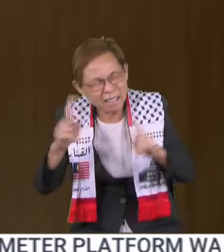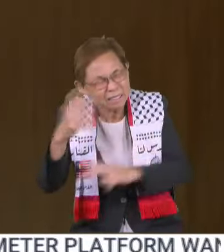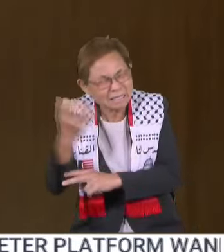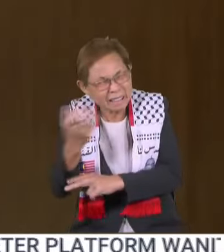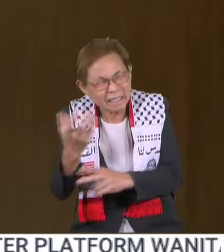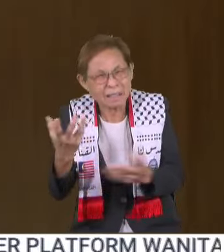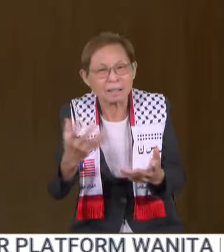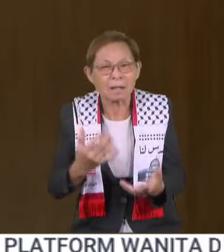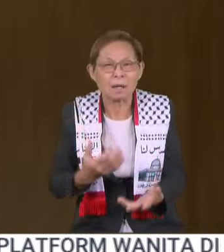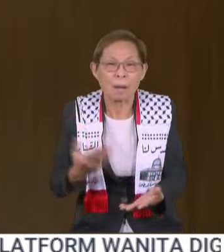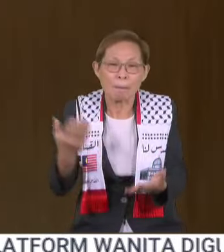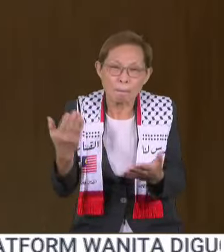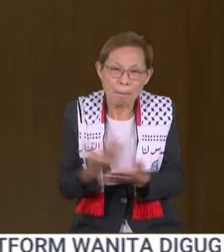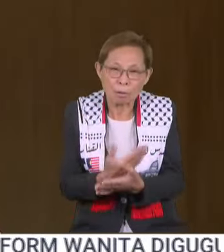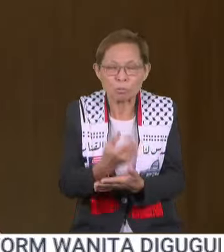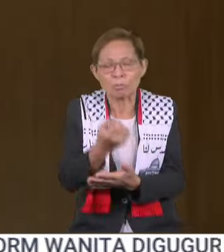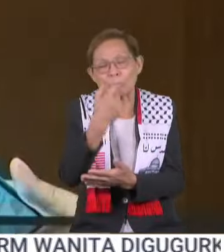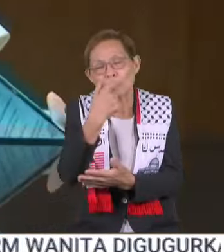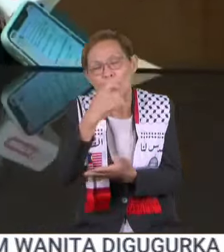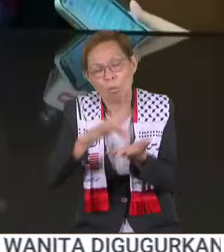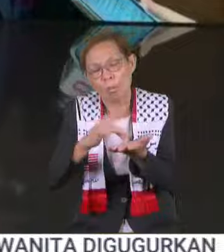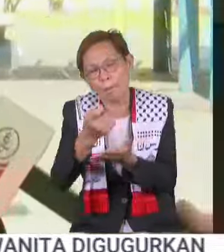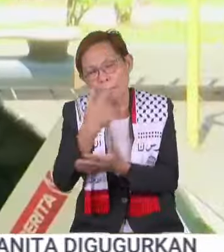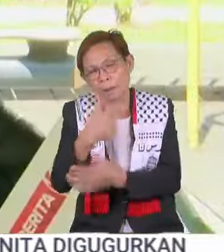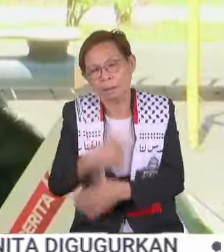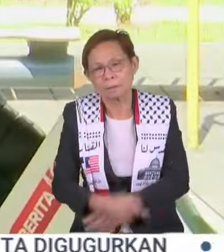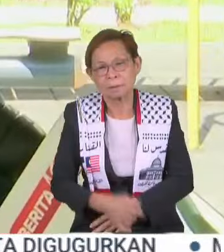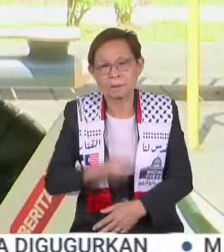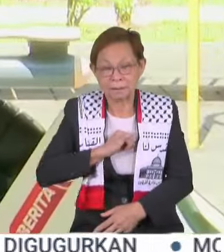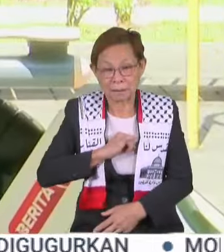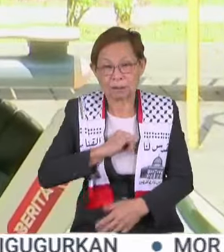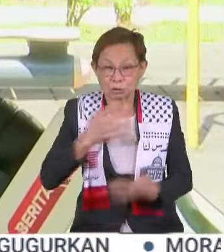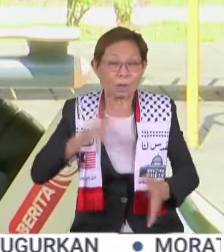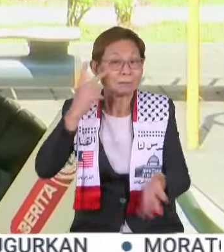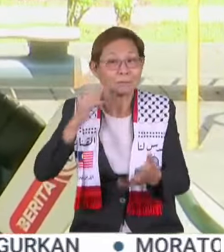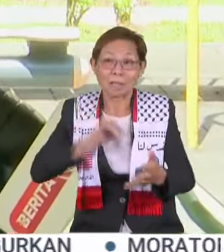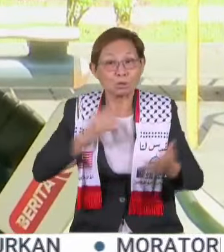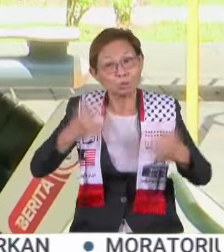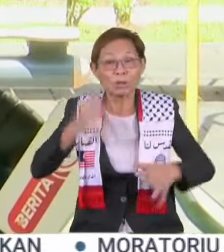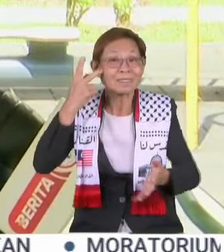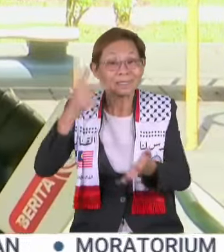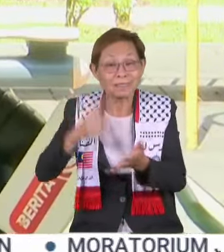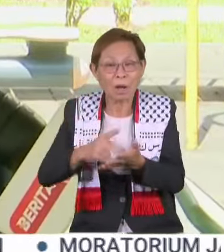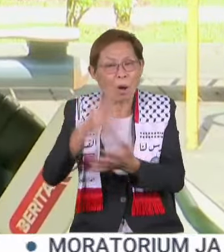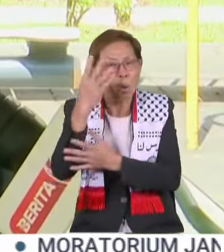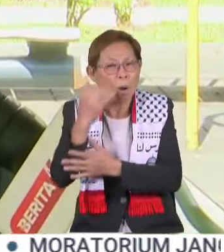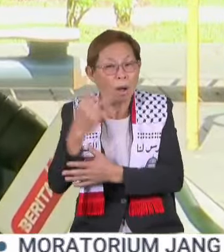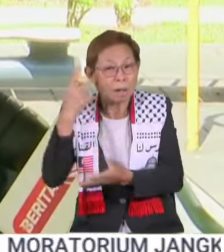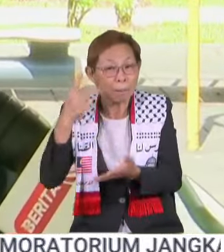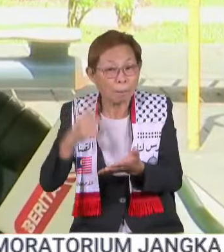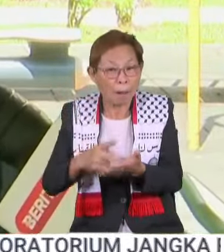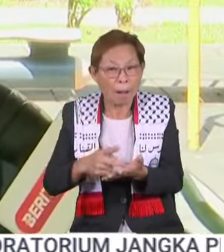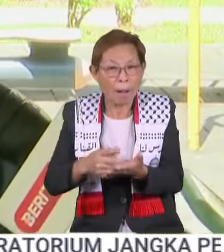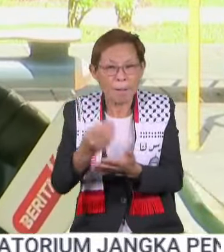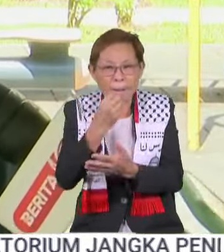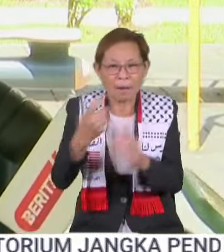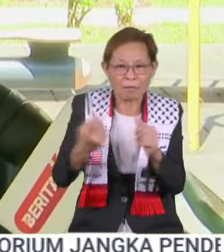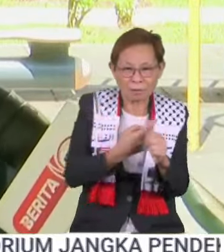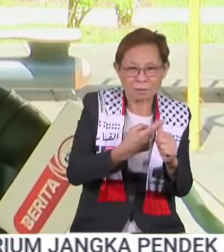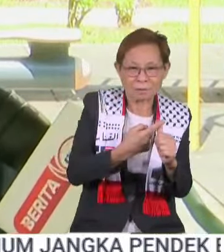saya makan ubat tahan sakit tu. Macam saya dah mengenal pasti. Kenapa pastinya saya mencuba makanan tu